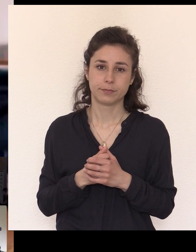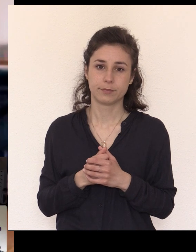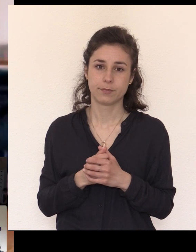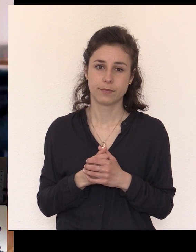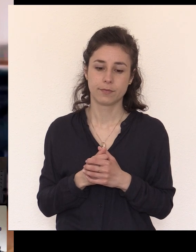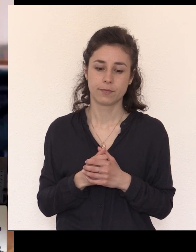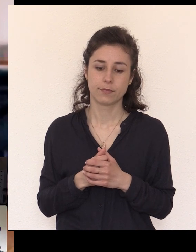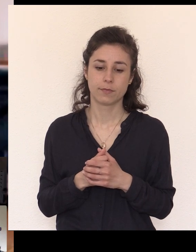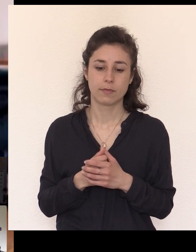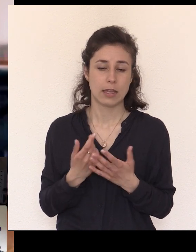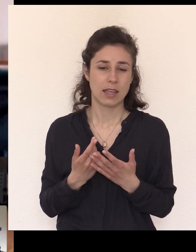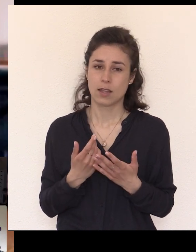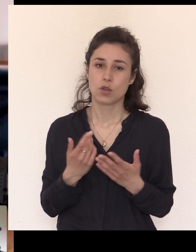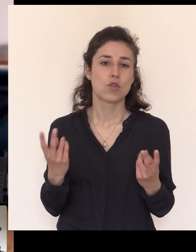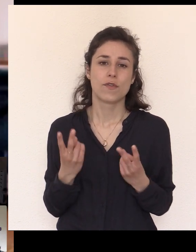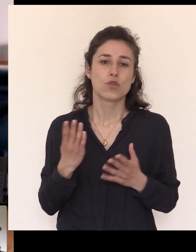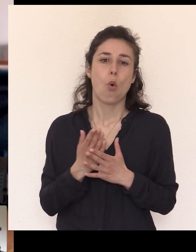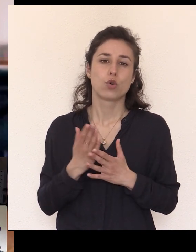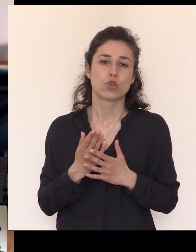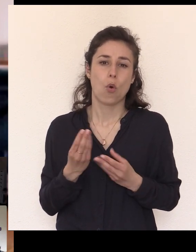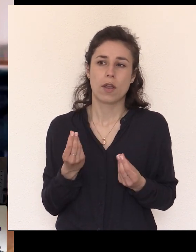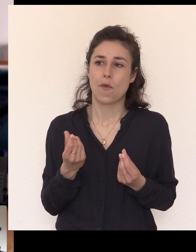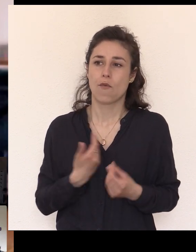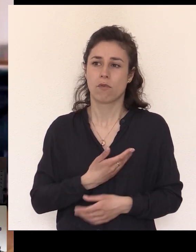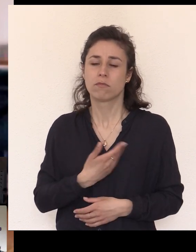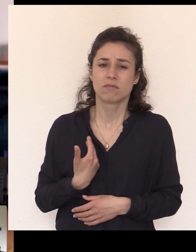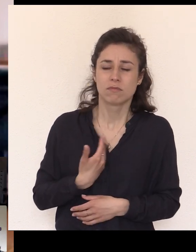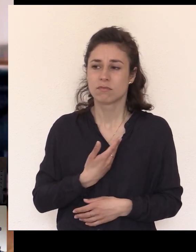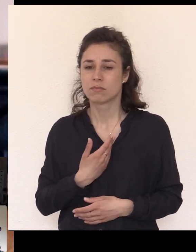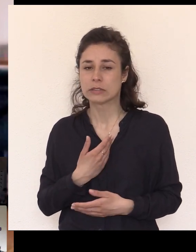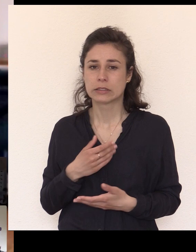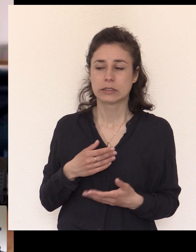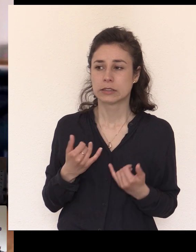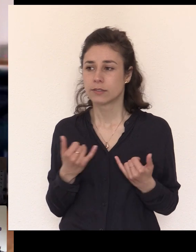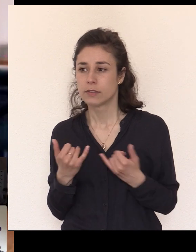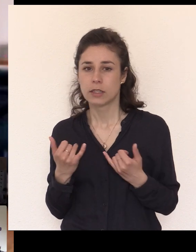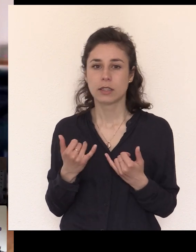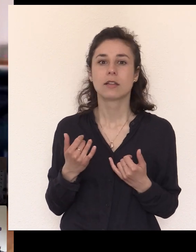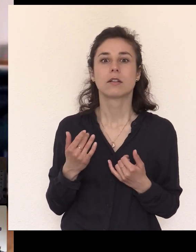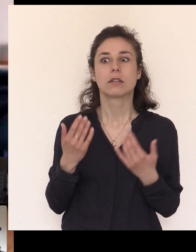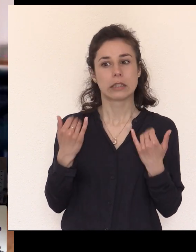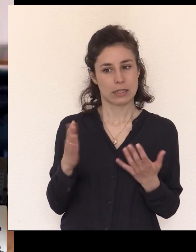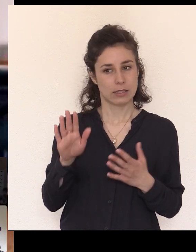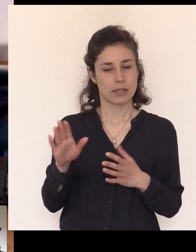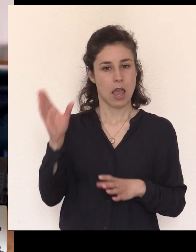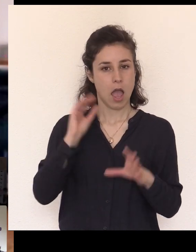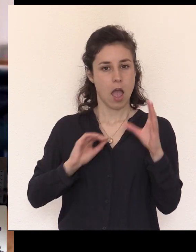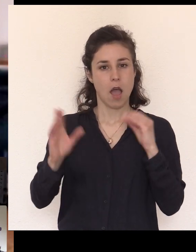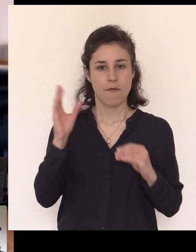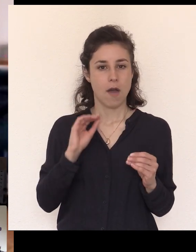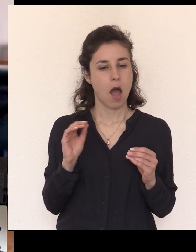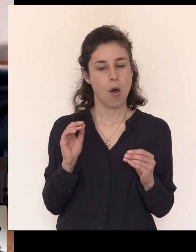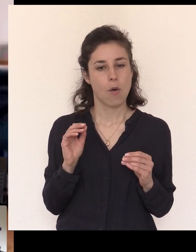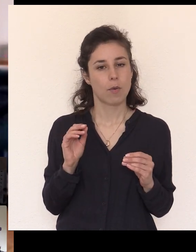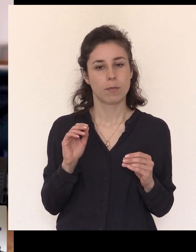hat ich schon ein unsicheres Gefühl. So. Diese Erfahrung wird mich